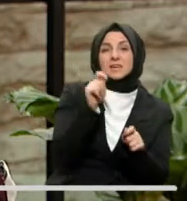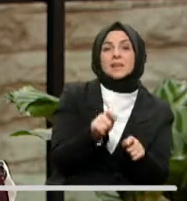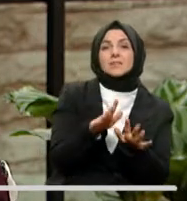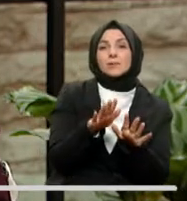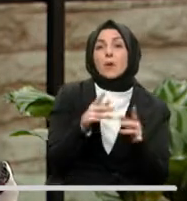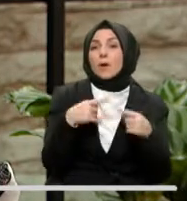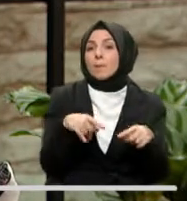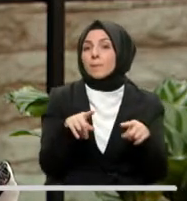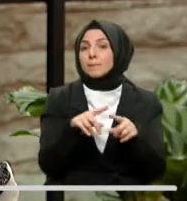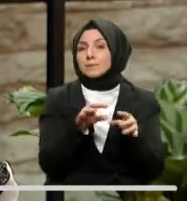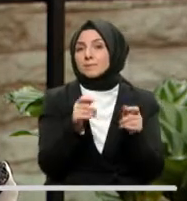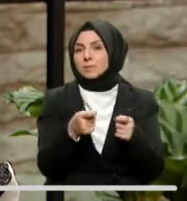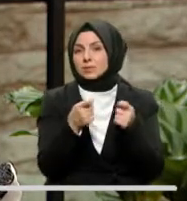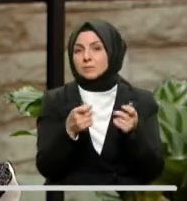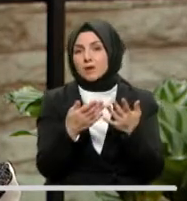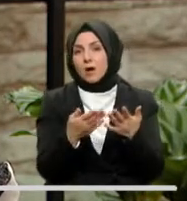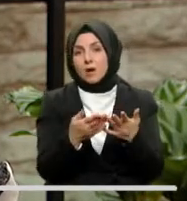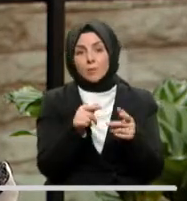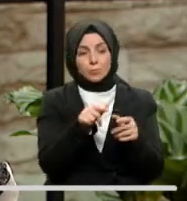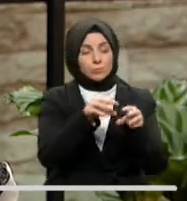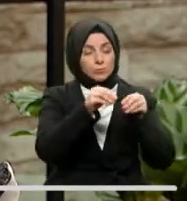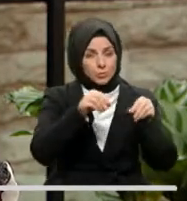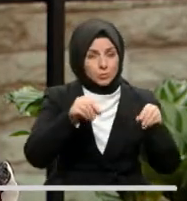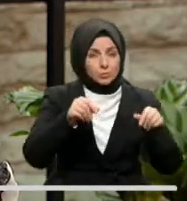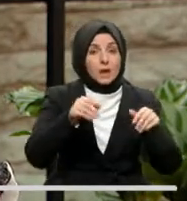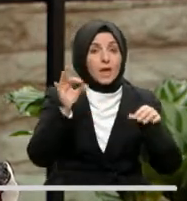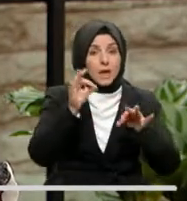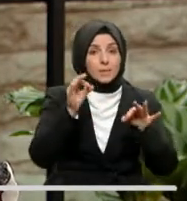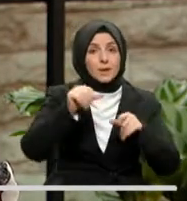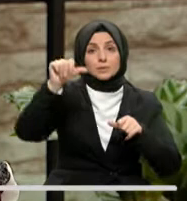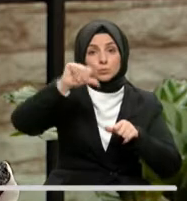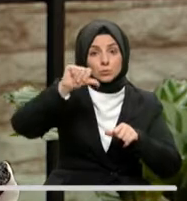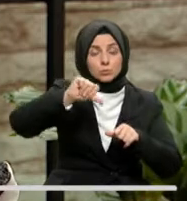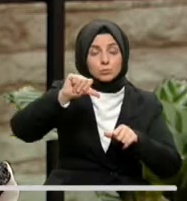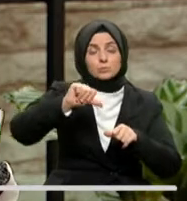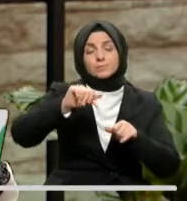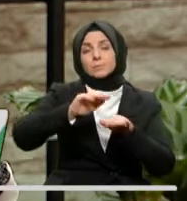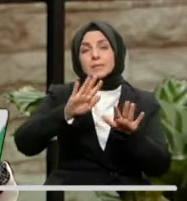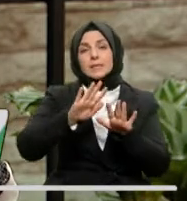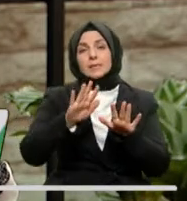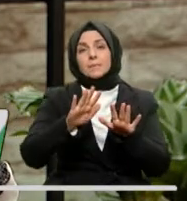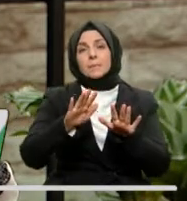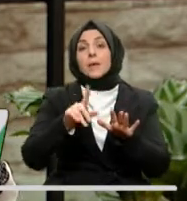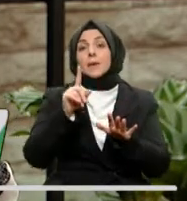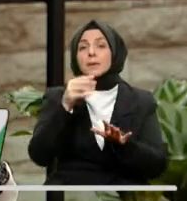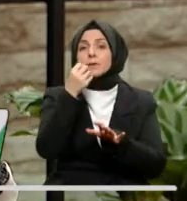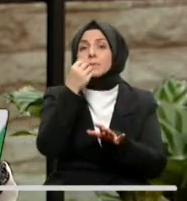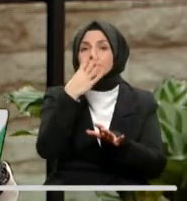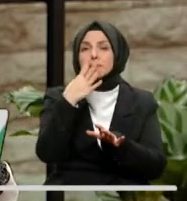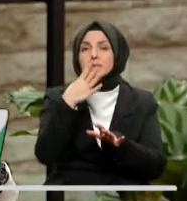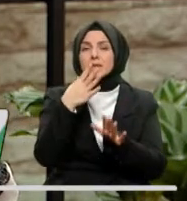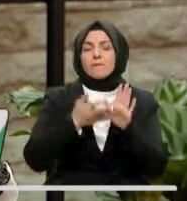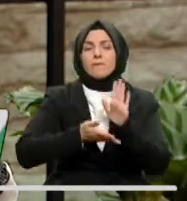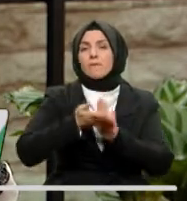bizim işimiz a bitki kurudu emen su verelim ya şunu unutmayalım bakın sevgili izleyiciler bir bitkiyi aşırı suyu